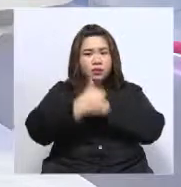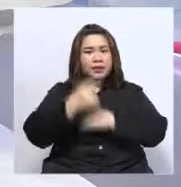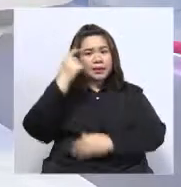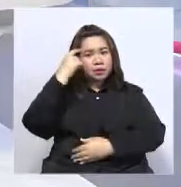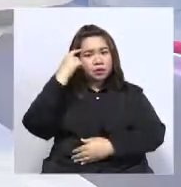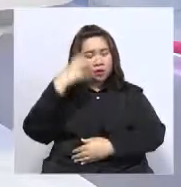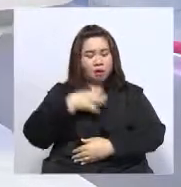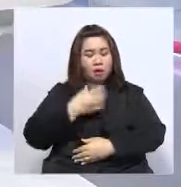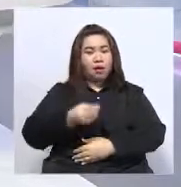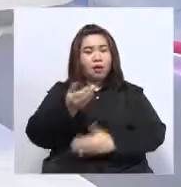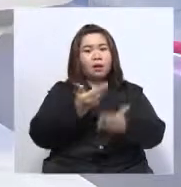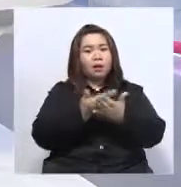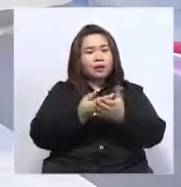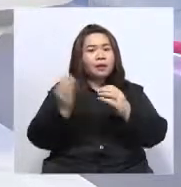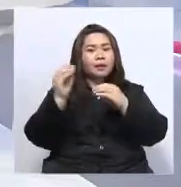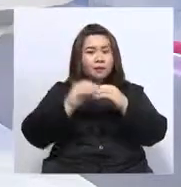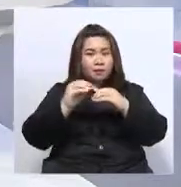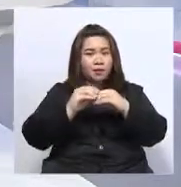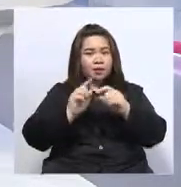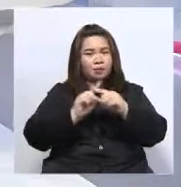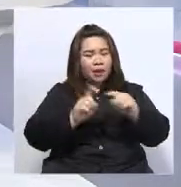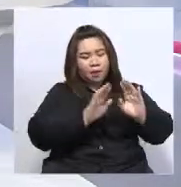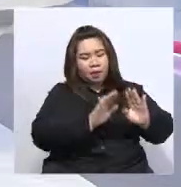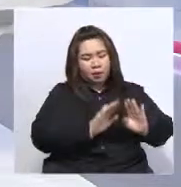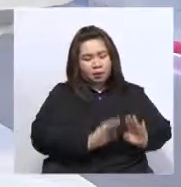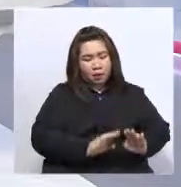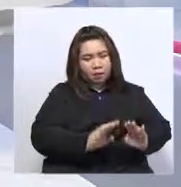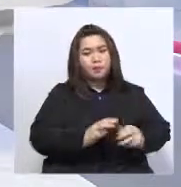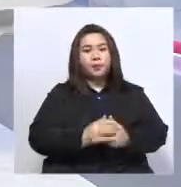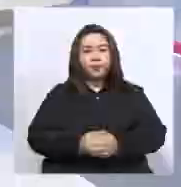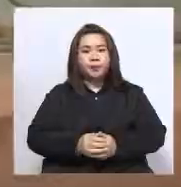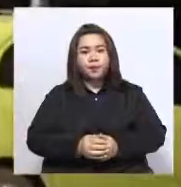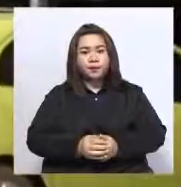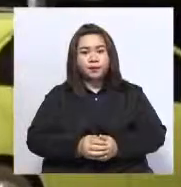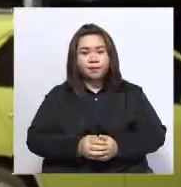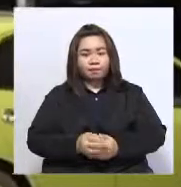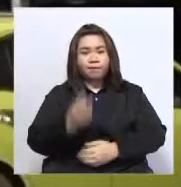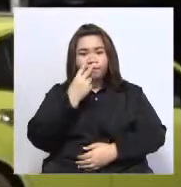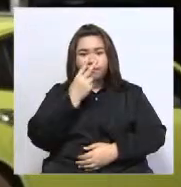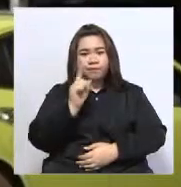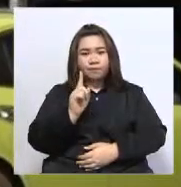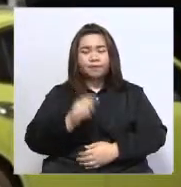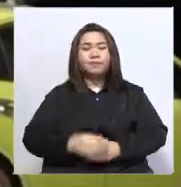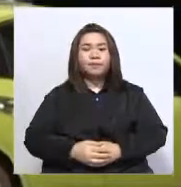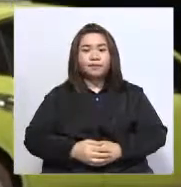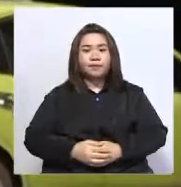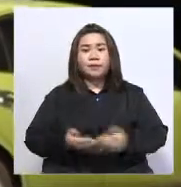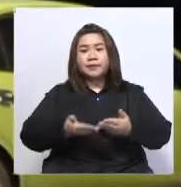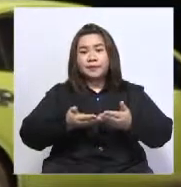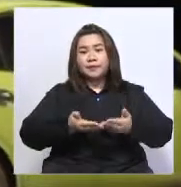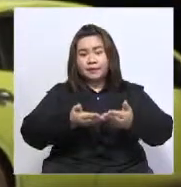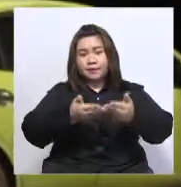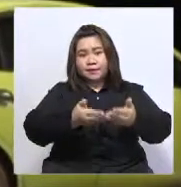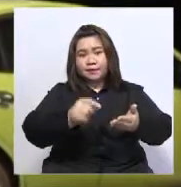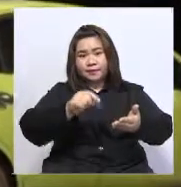หวังจะทำให้ราคาเนี่ยเพิ่มขึ้นแล้วก็สต็อกเนี่ยลดลงด้วยค่ะพาคุณผู้ชมนะคะไปดูที่บริเวณท่าเรือขนส่